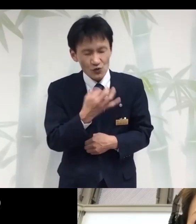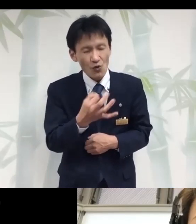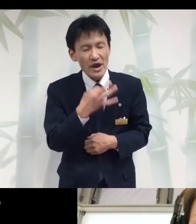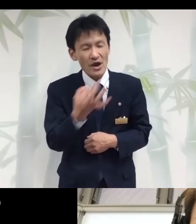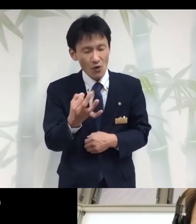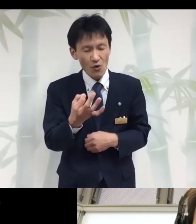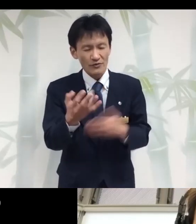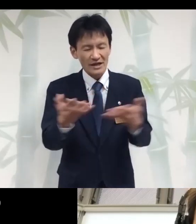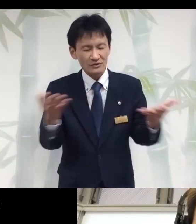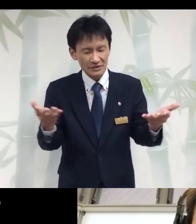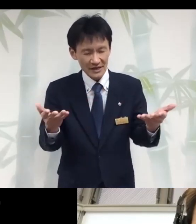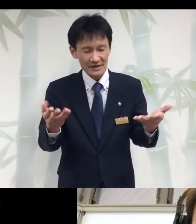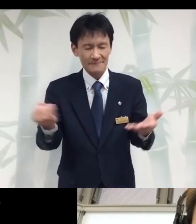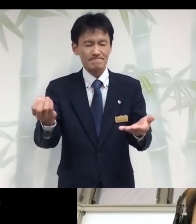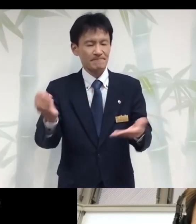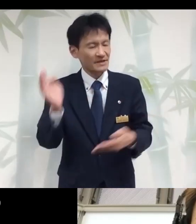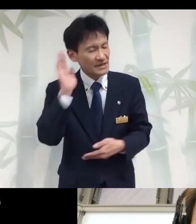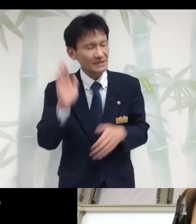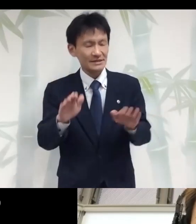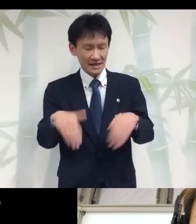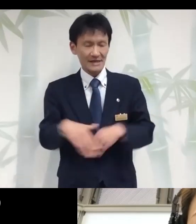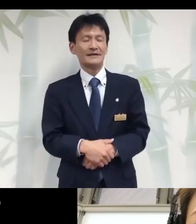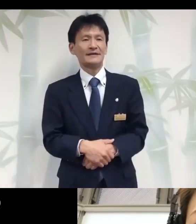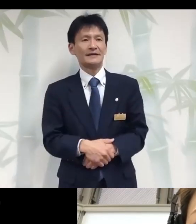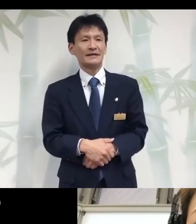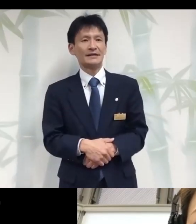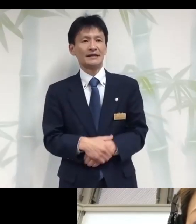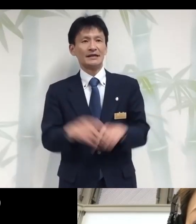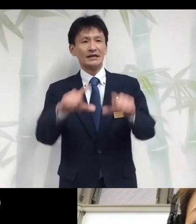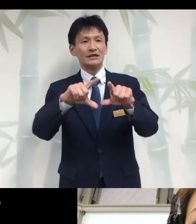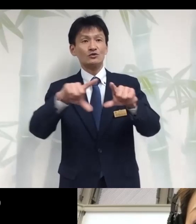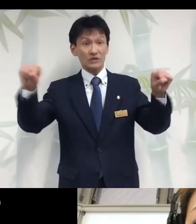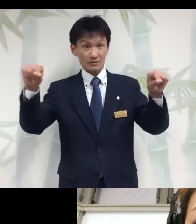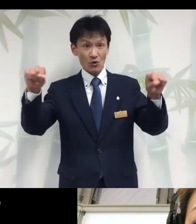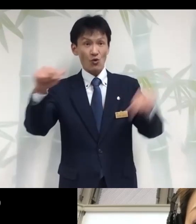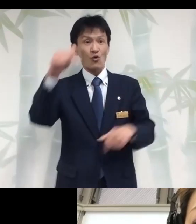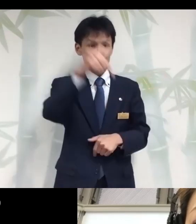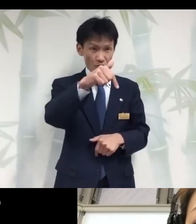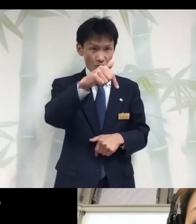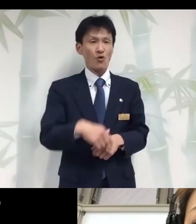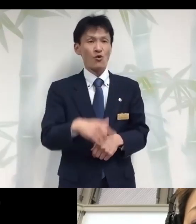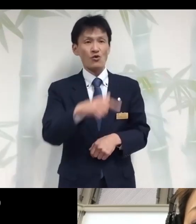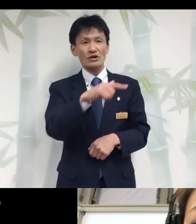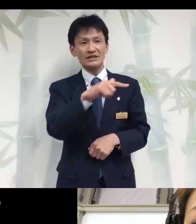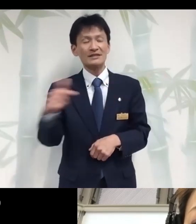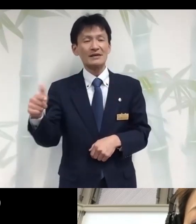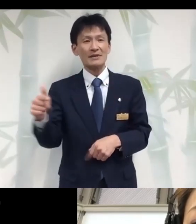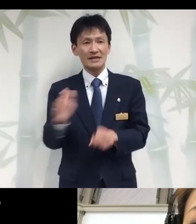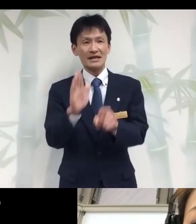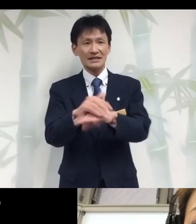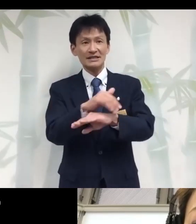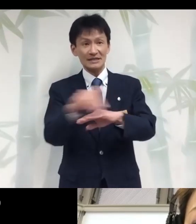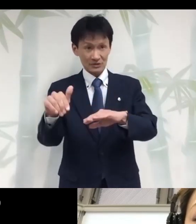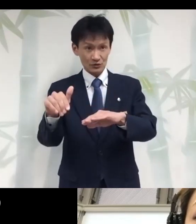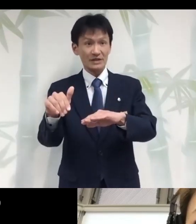きをさせていただきました。で国も府もですね、今さまざまな支援制度をやっておりまして、これがやっと予